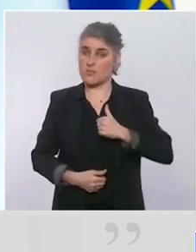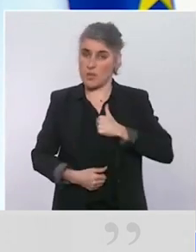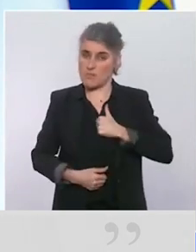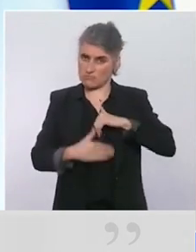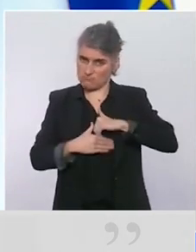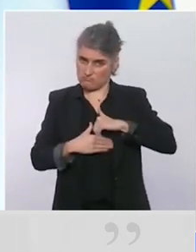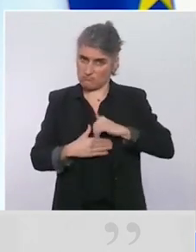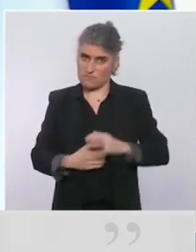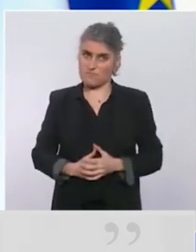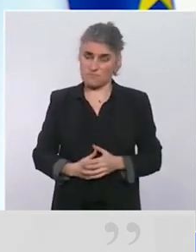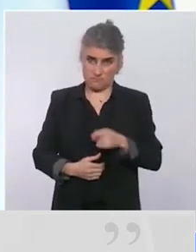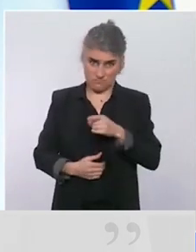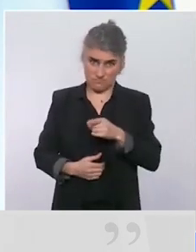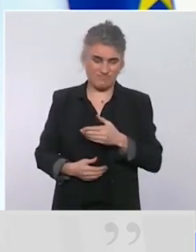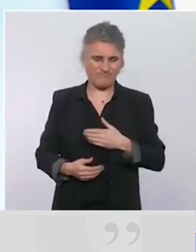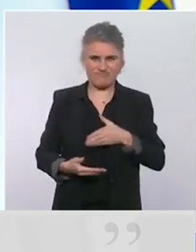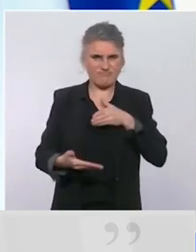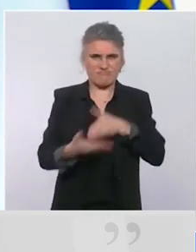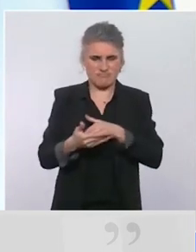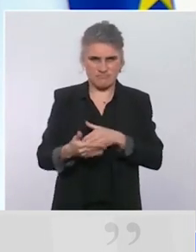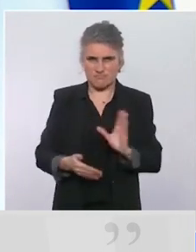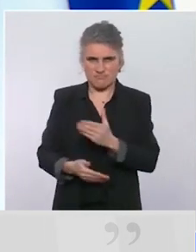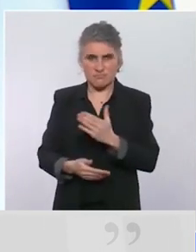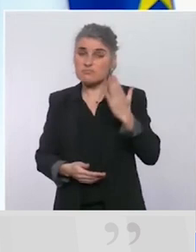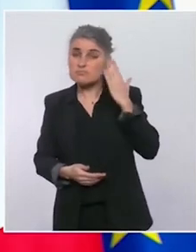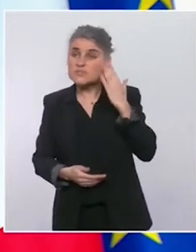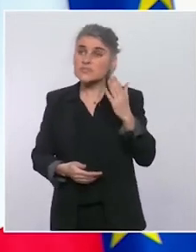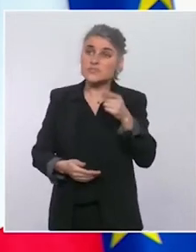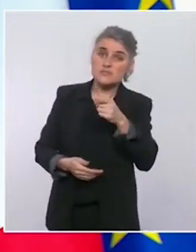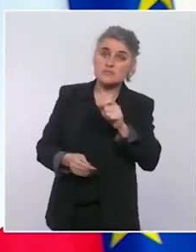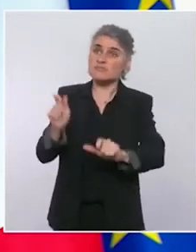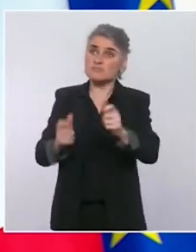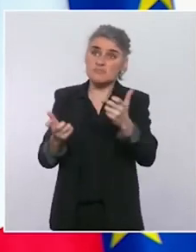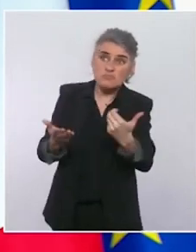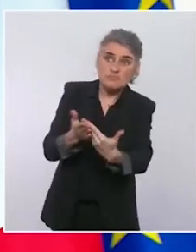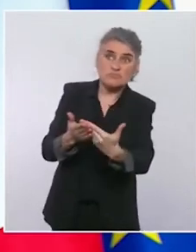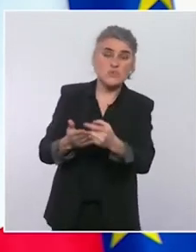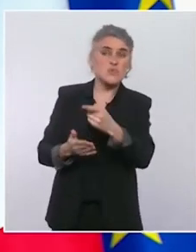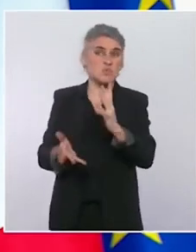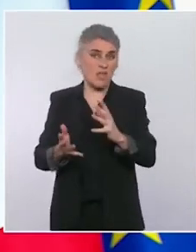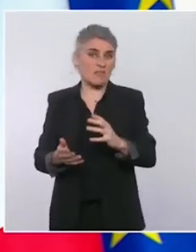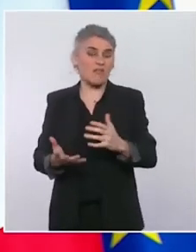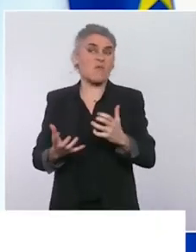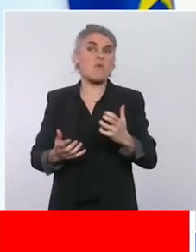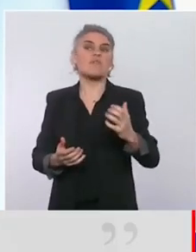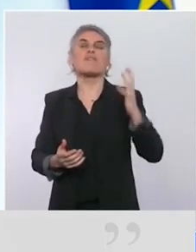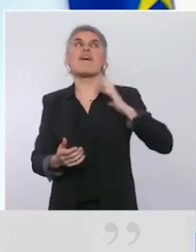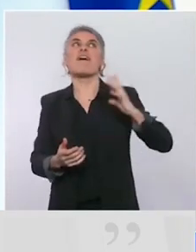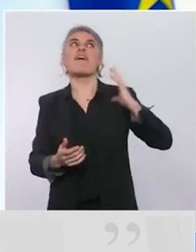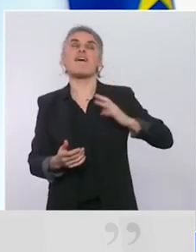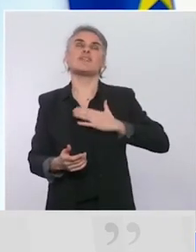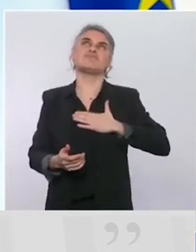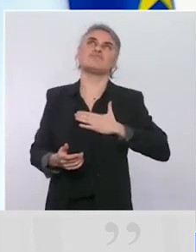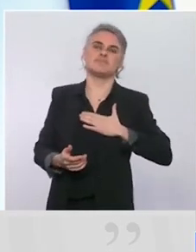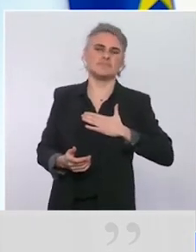voie est désormais une impasse. Ceux qui la prônent sont plutôt les tenants d'une nostalgie. Et